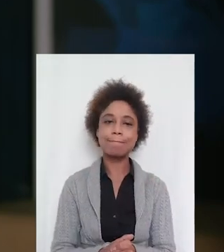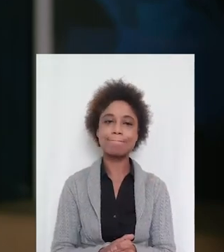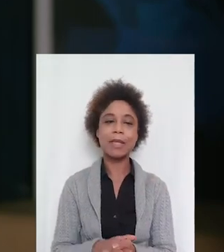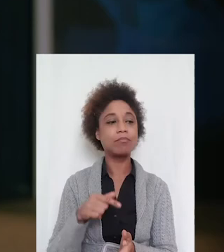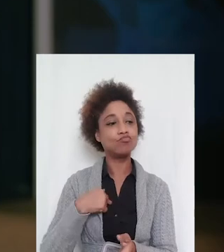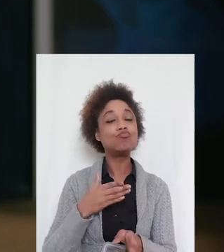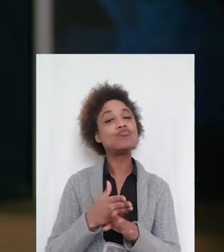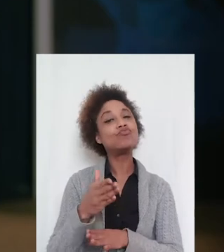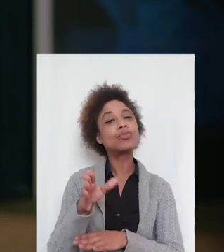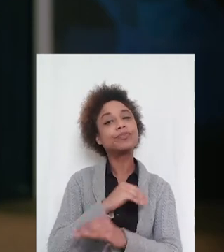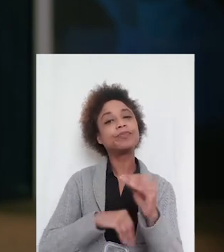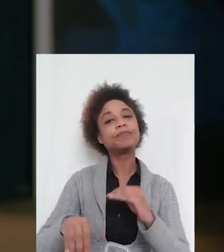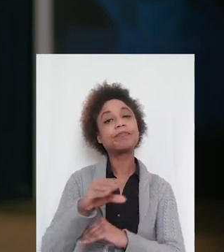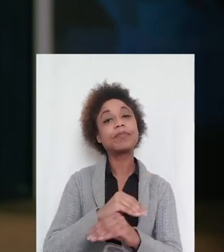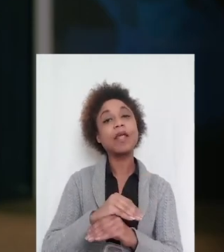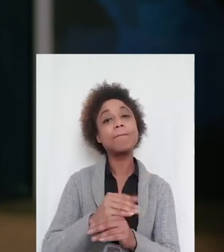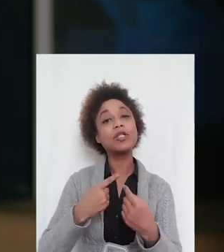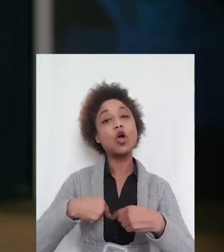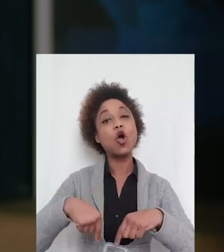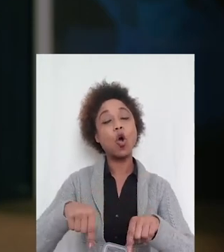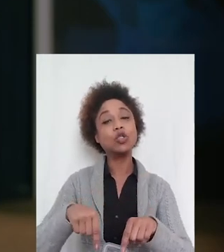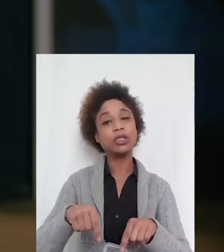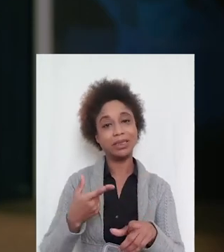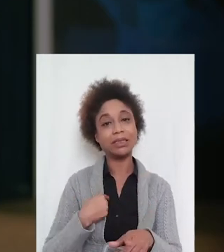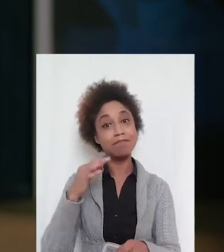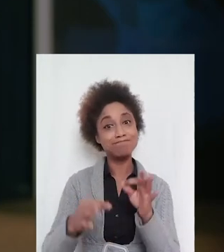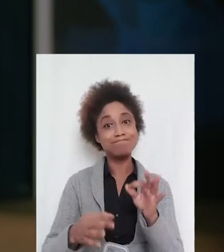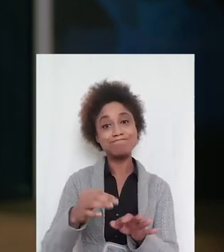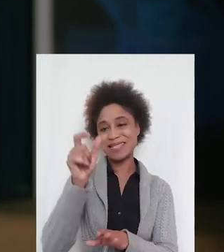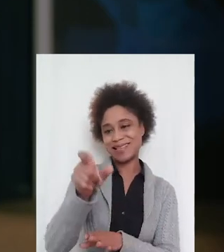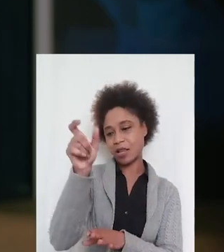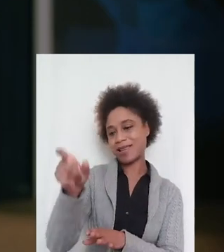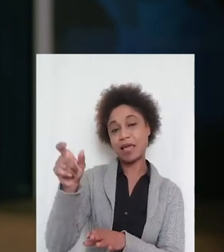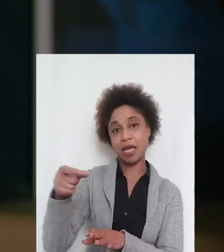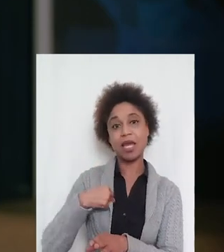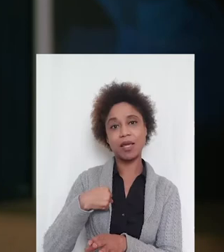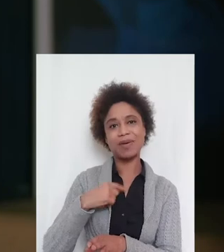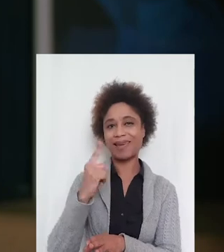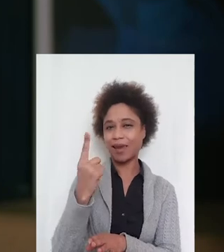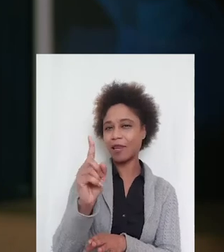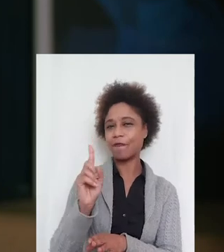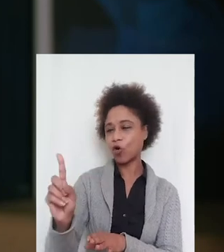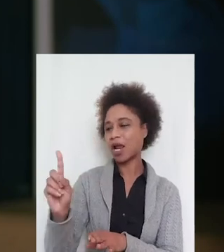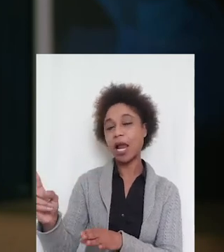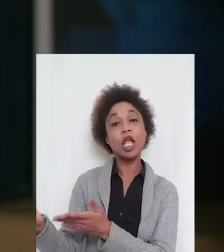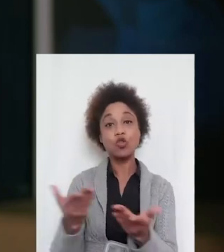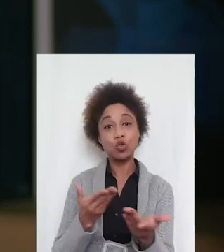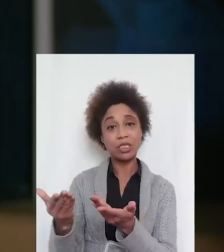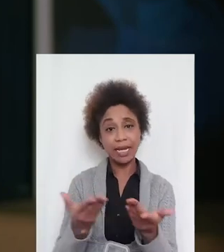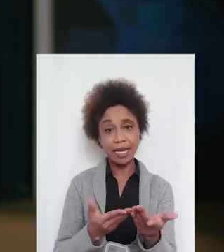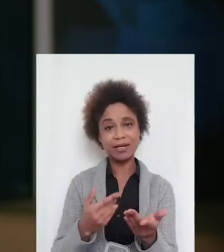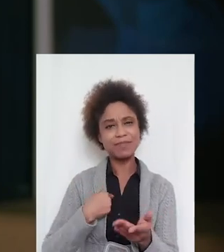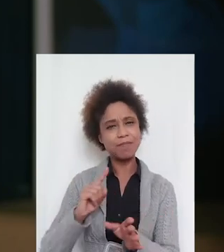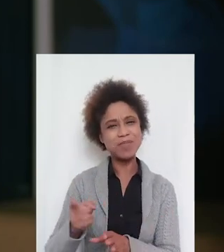over doorpraten met onze paneleden. Die ga ik 1 voor 1 bij u introduceren. En ik heb hen